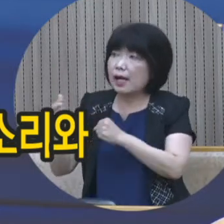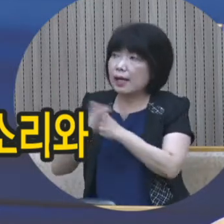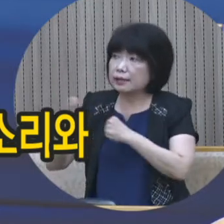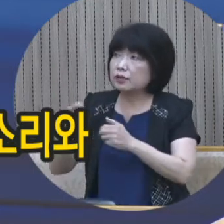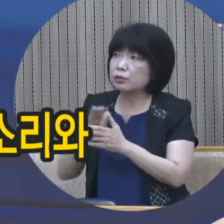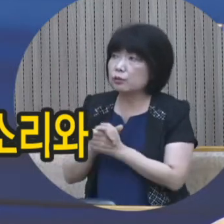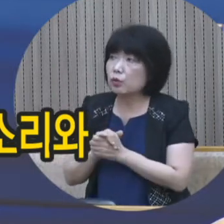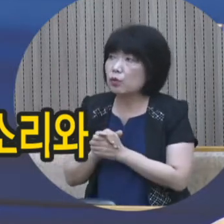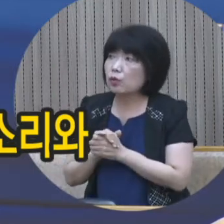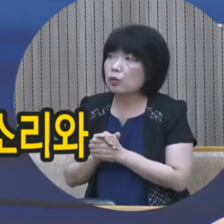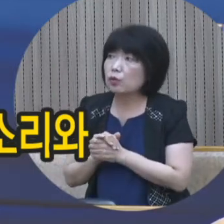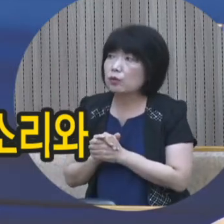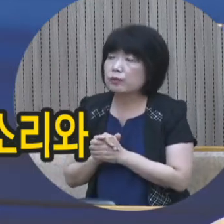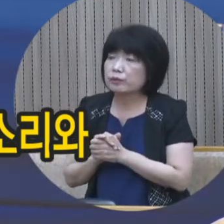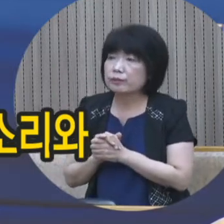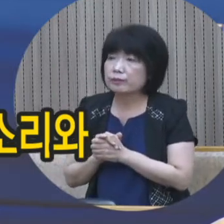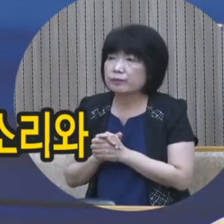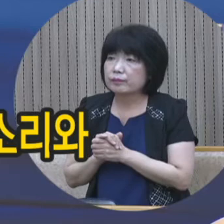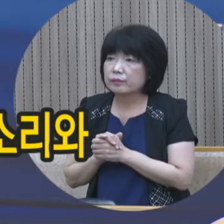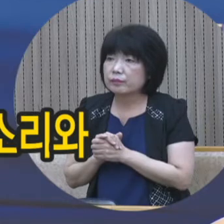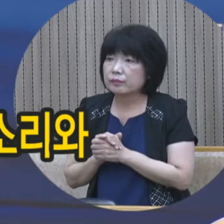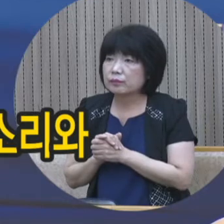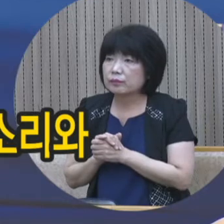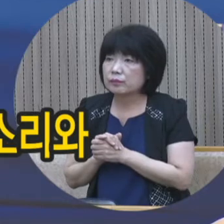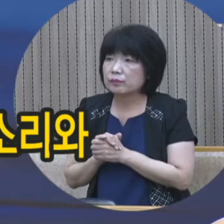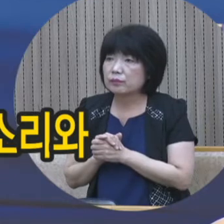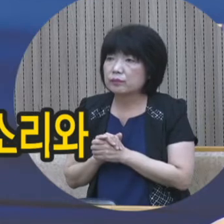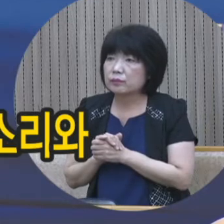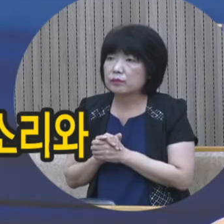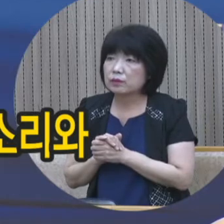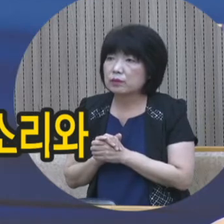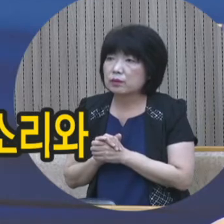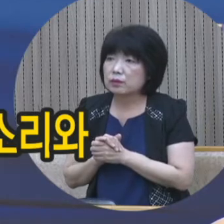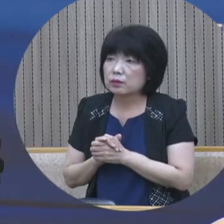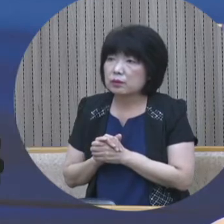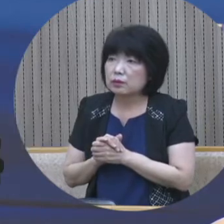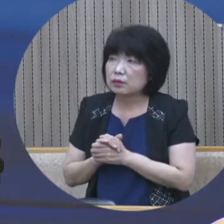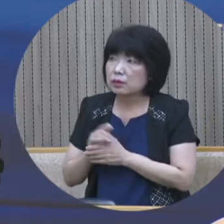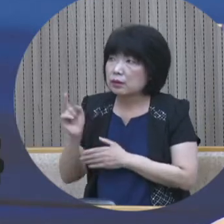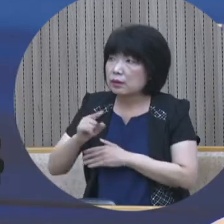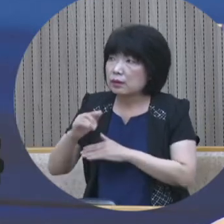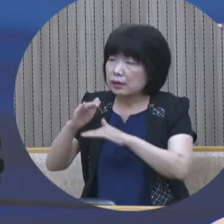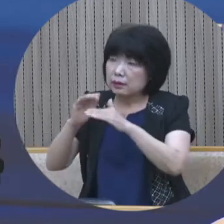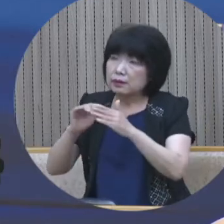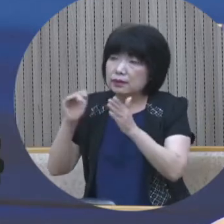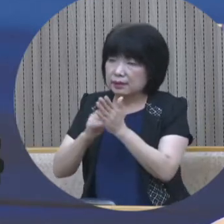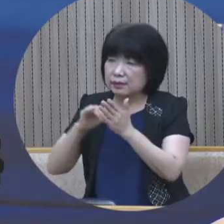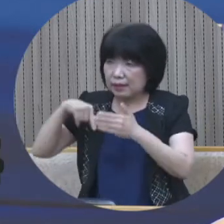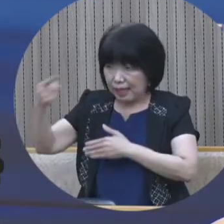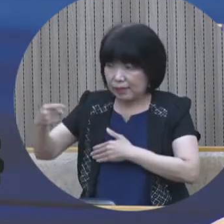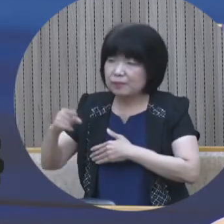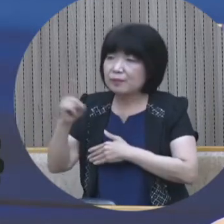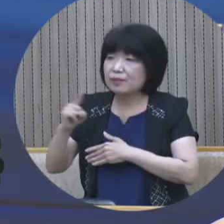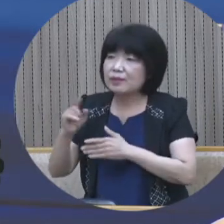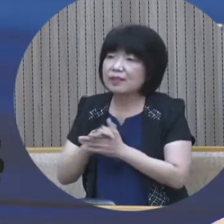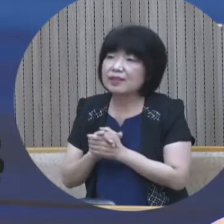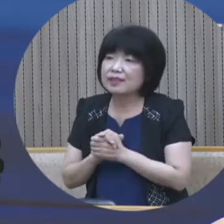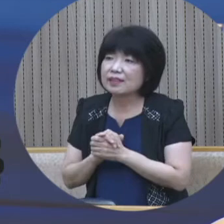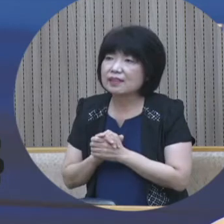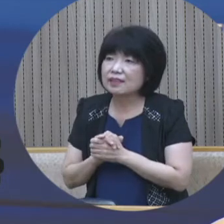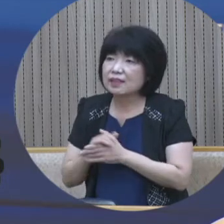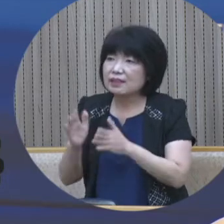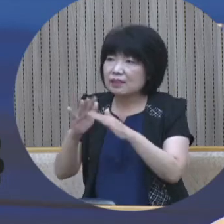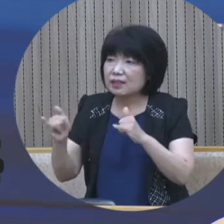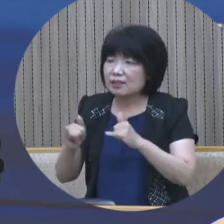듣게 하셨으므로. 그 이후에 있는 말씀은 어떤 내용입니까? 다 이제 그